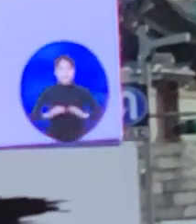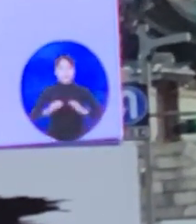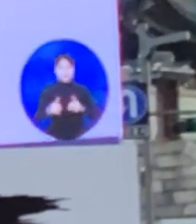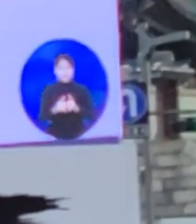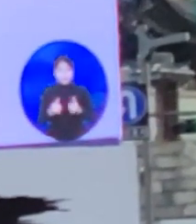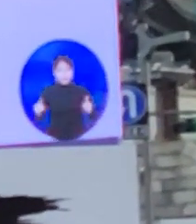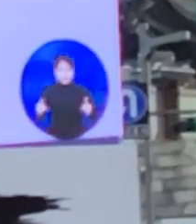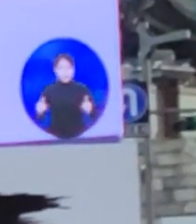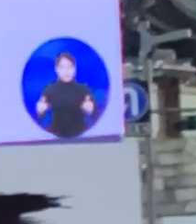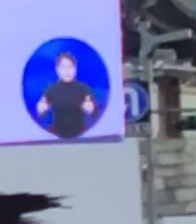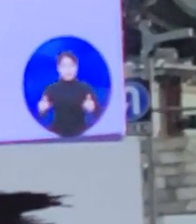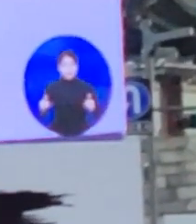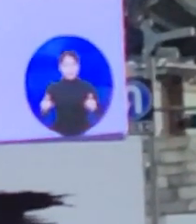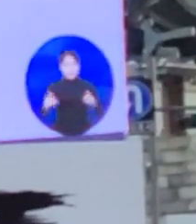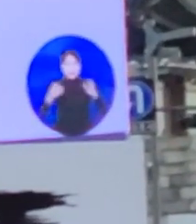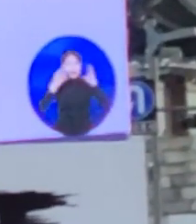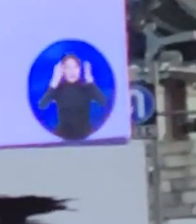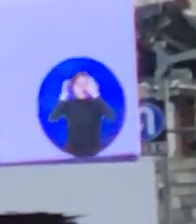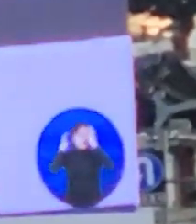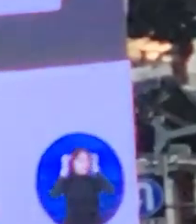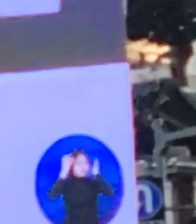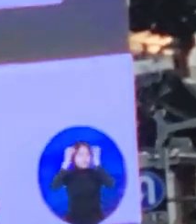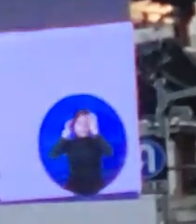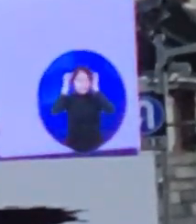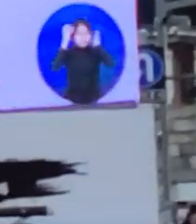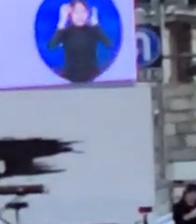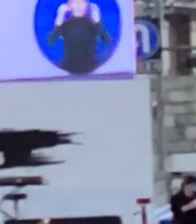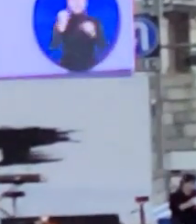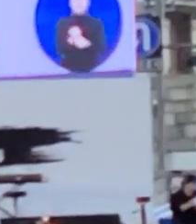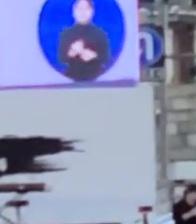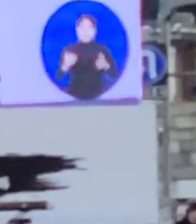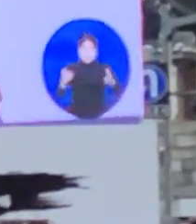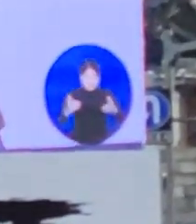국민들을 패닉 상태로 몰아넣은 이들이여,